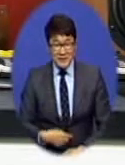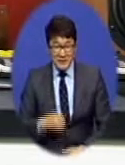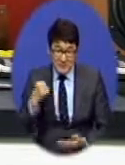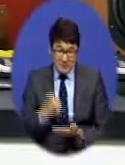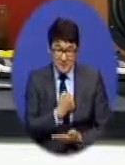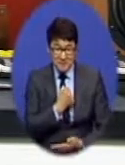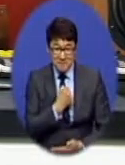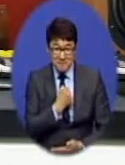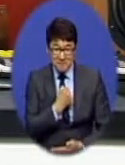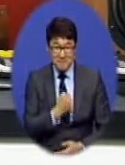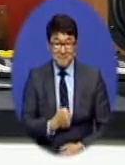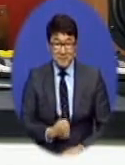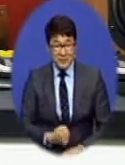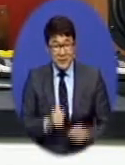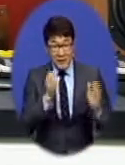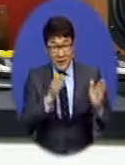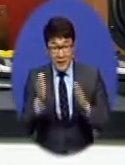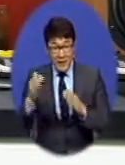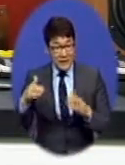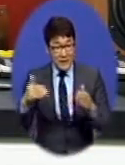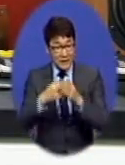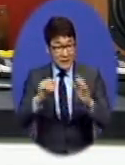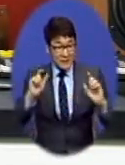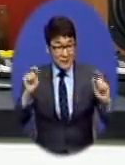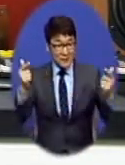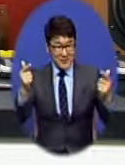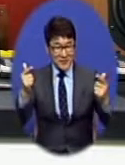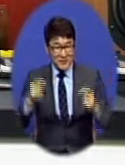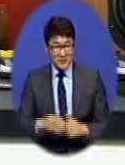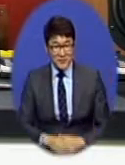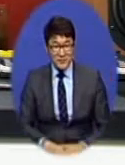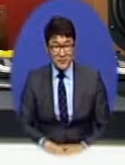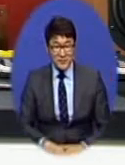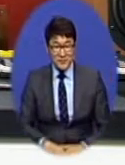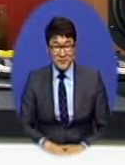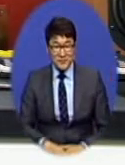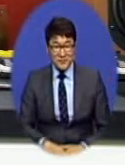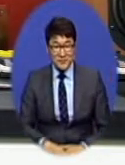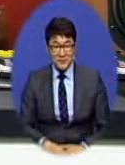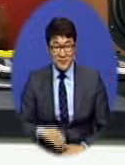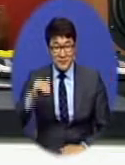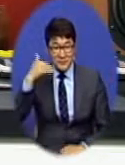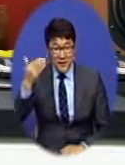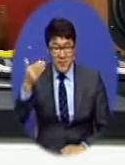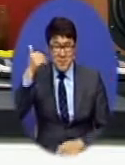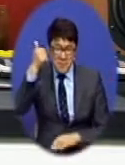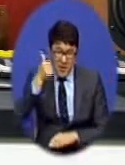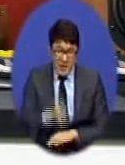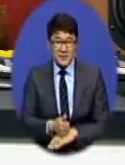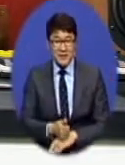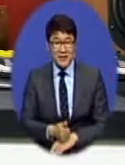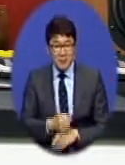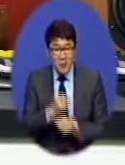앙! 참 속상하네. 자, 그래도 아직 끝나지 않았습니다. 네. 네. 자, 다음. 마지막.